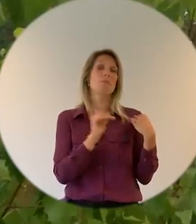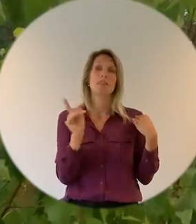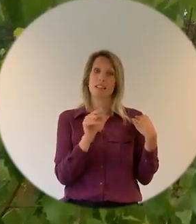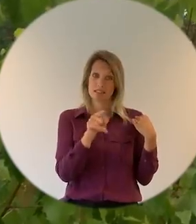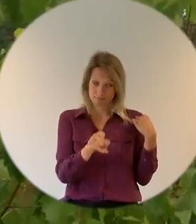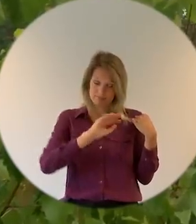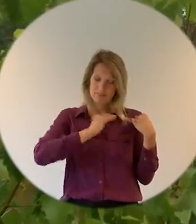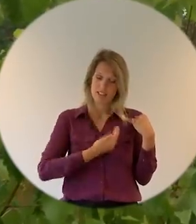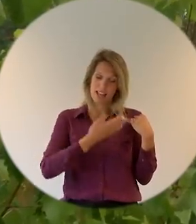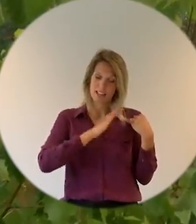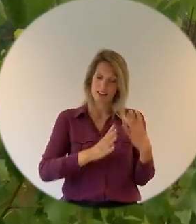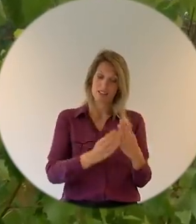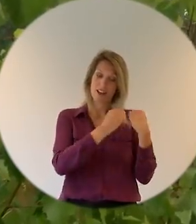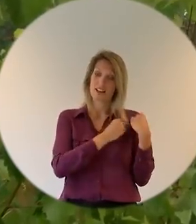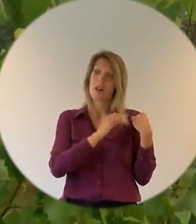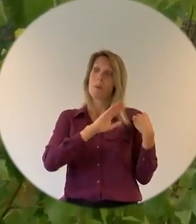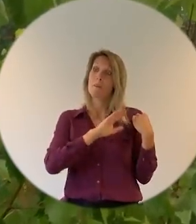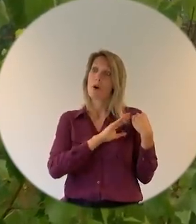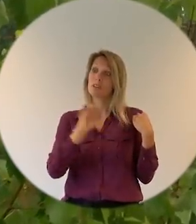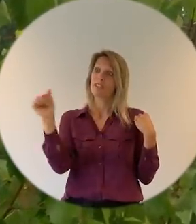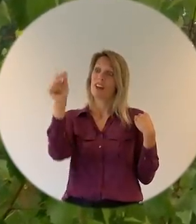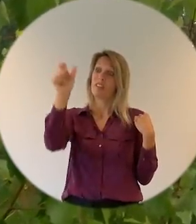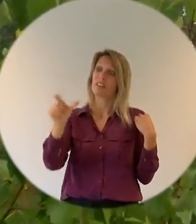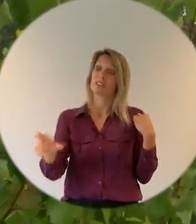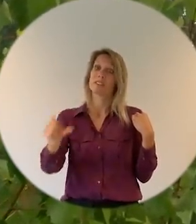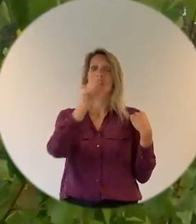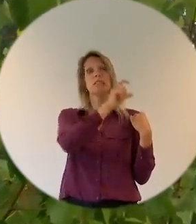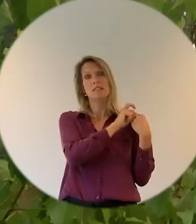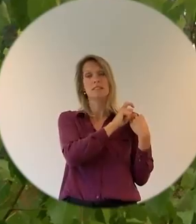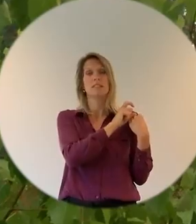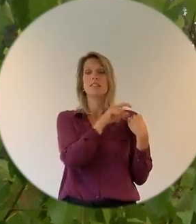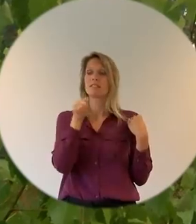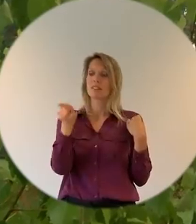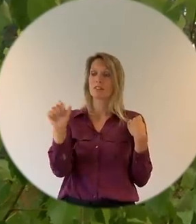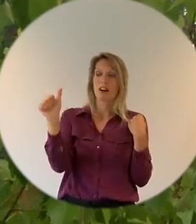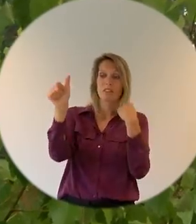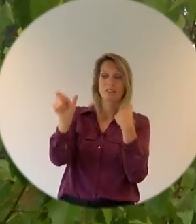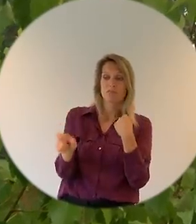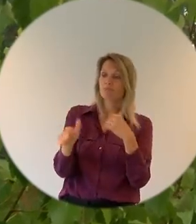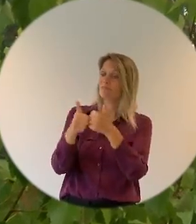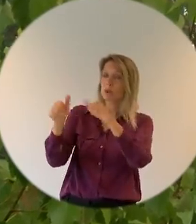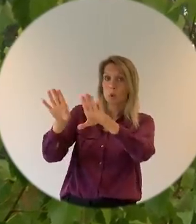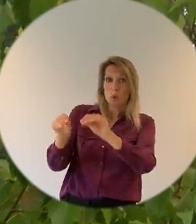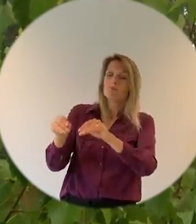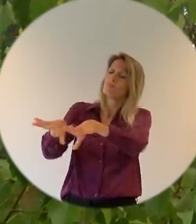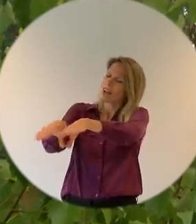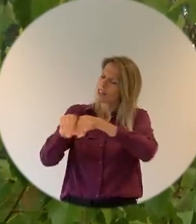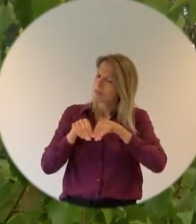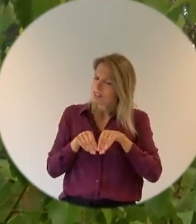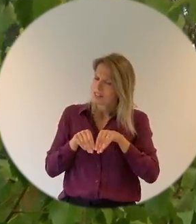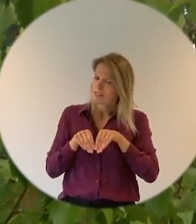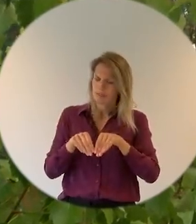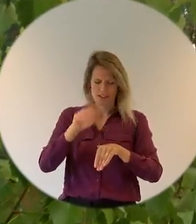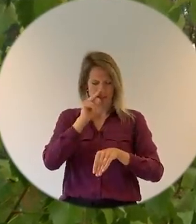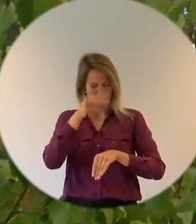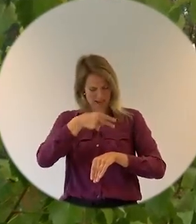lasten en de lasten van een ander. Je accepteert wat de ander niet goed doet. Je kijkt naar jezelf en je probeert